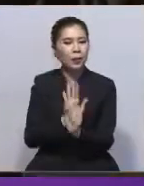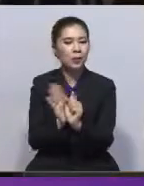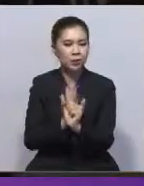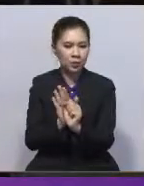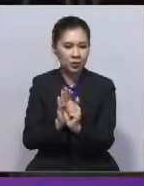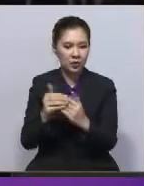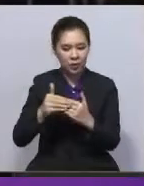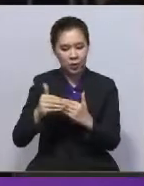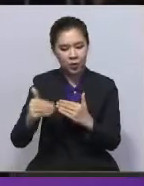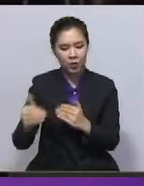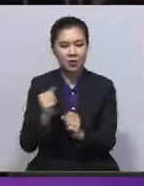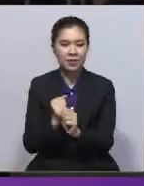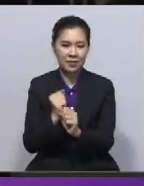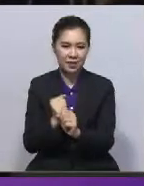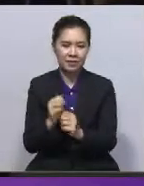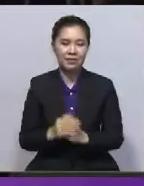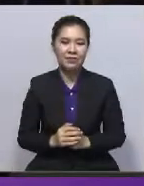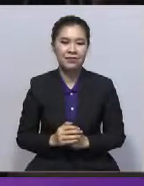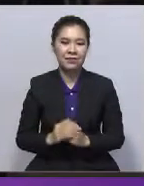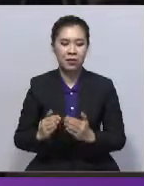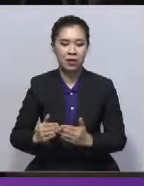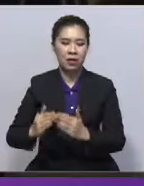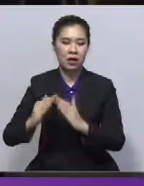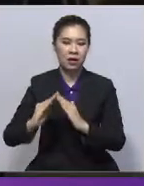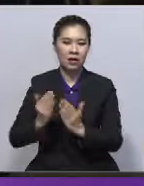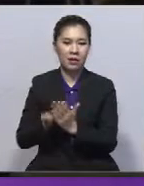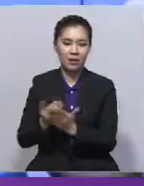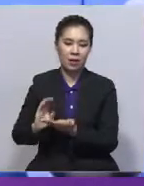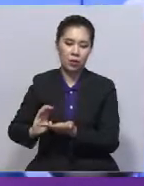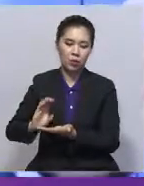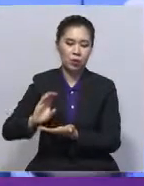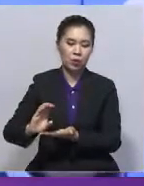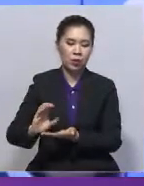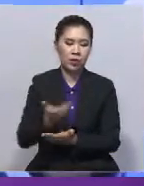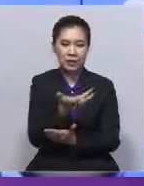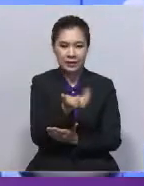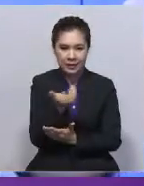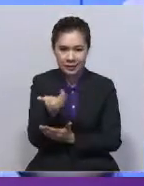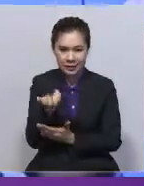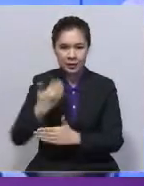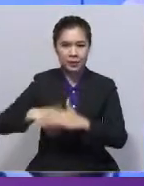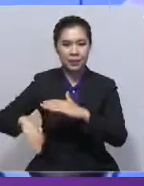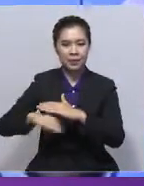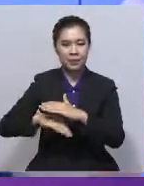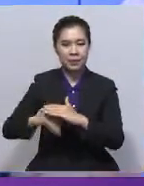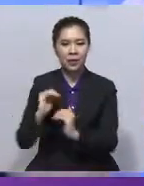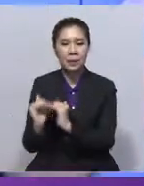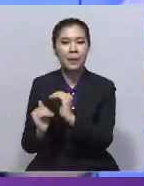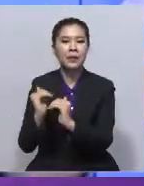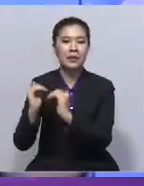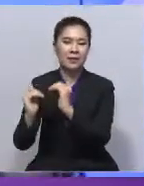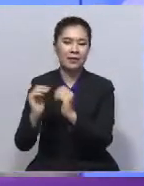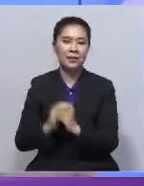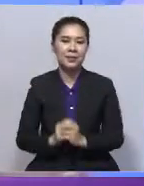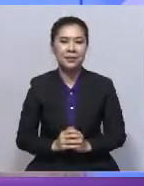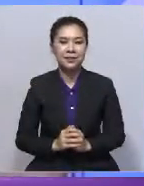หลังการทำงานครับการจัดตั้งกองทุนเพื่อให้กู้ยืมนะครับสำหรับการพัฒนาโครงสร้างพื้นฐานทางด้านสังคม